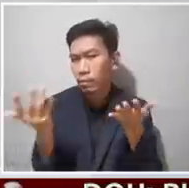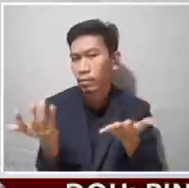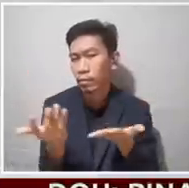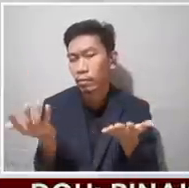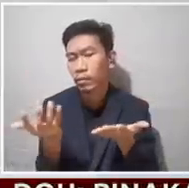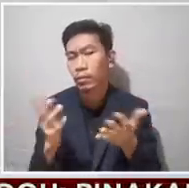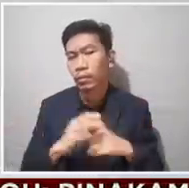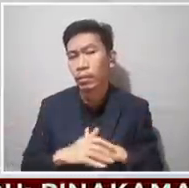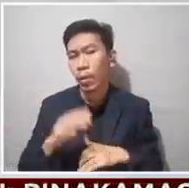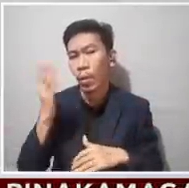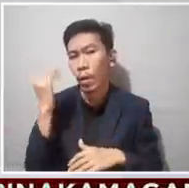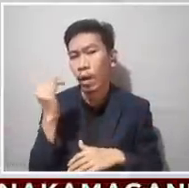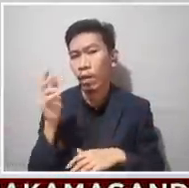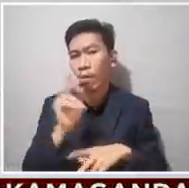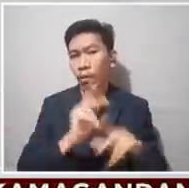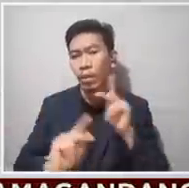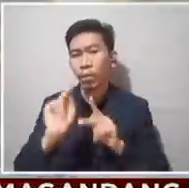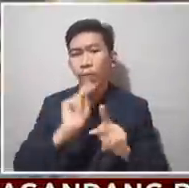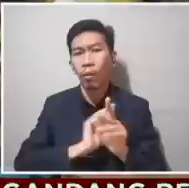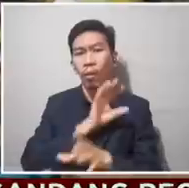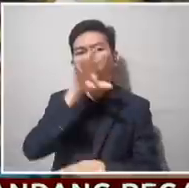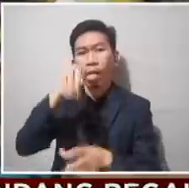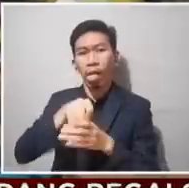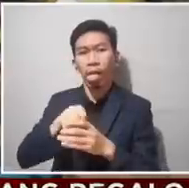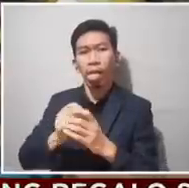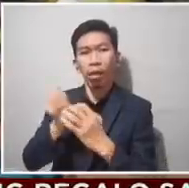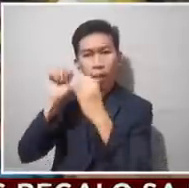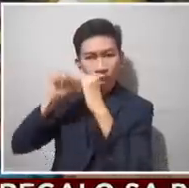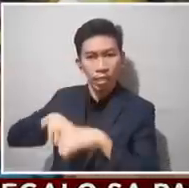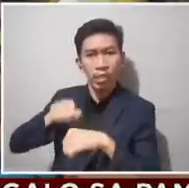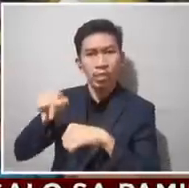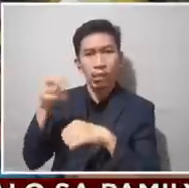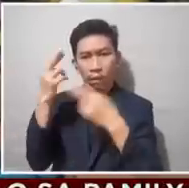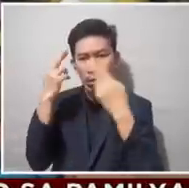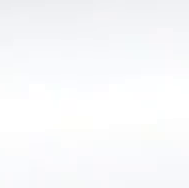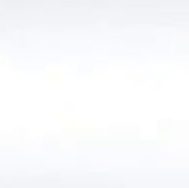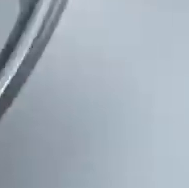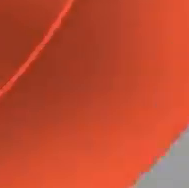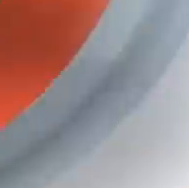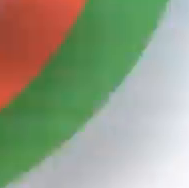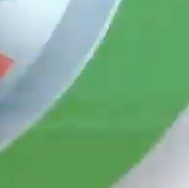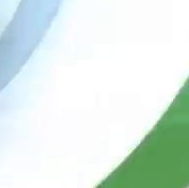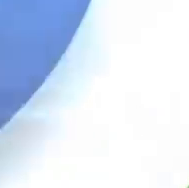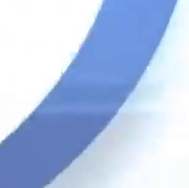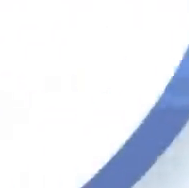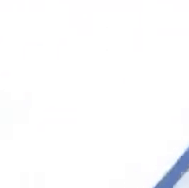na umaanib ang ilang mamamayan sa mga rebelde. RG Cruz, ABS-CBN News.